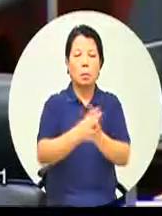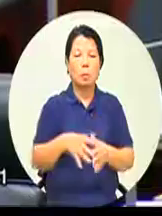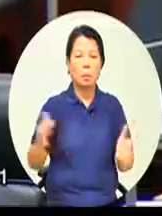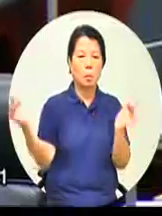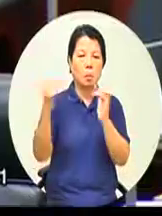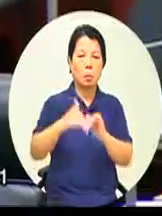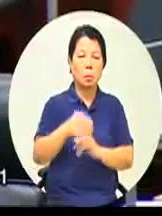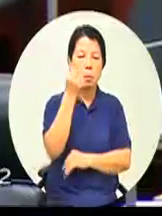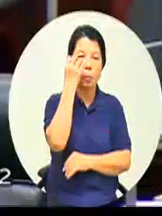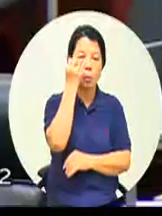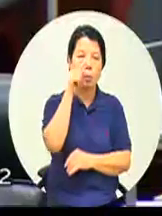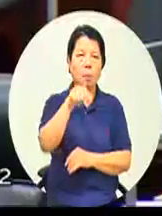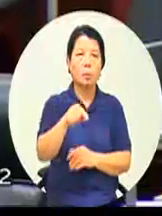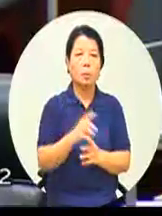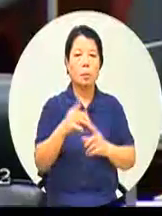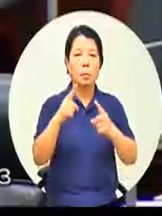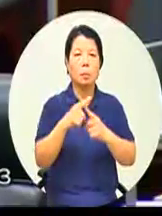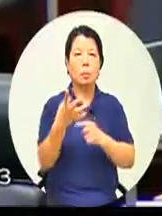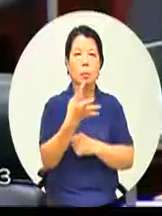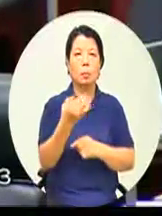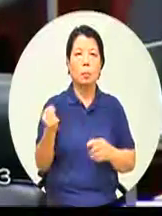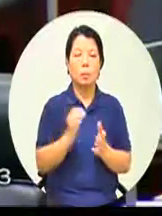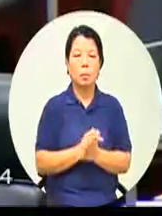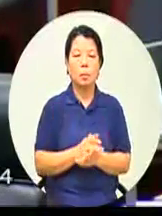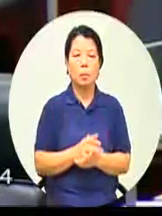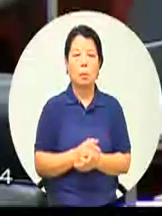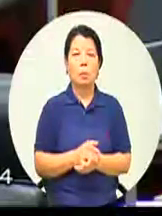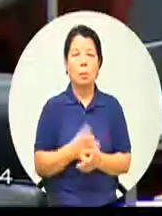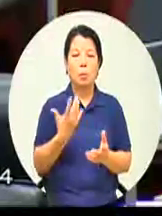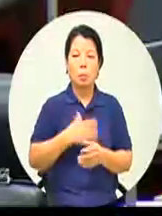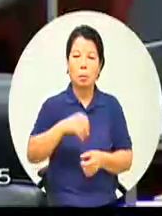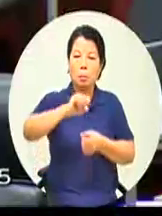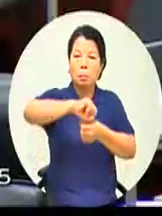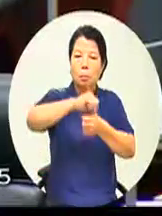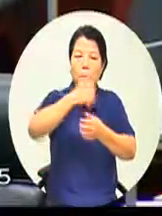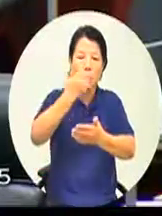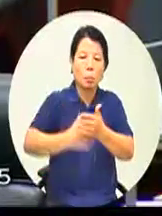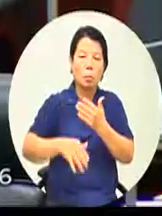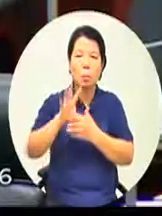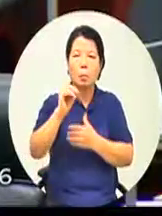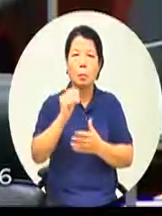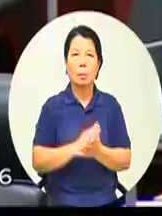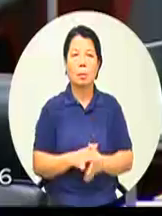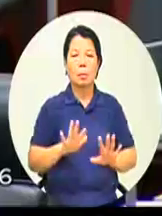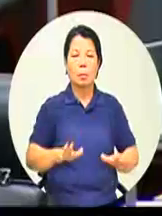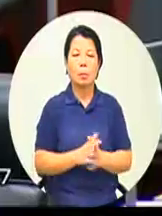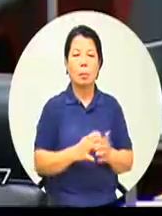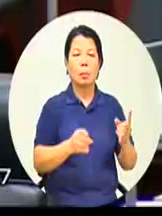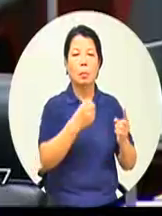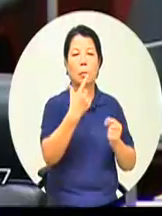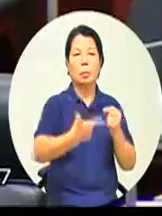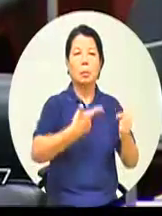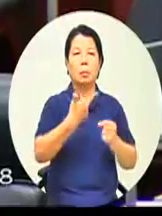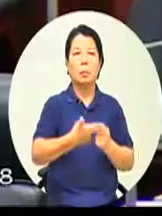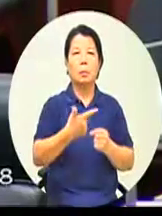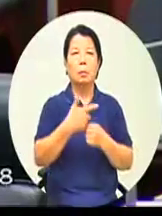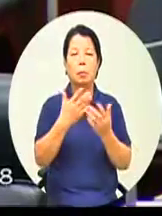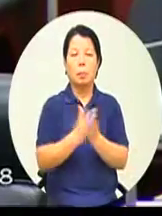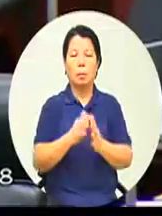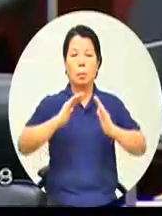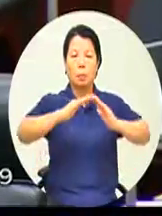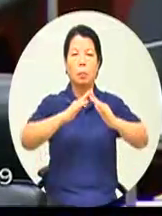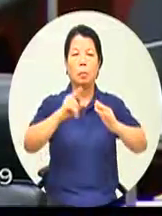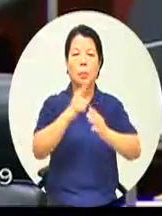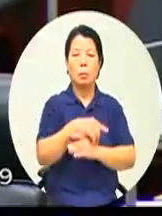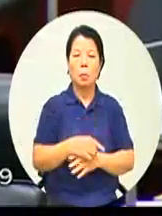的这个人数到底有没有增加或减少？那在106年透过城市行销，预期效益